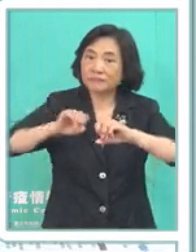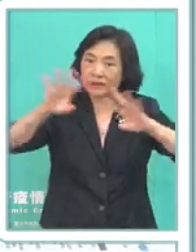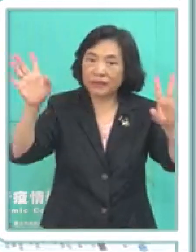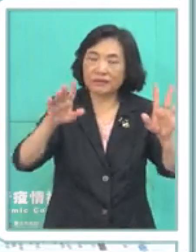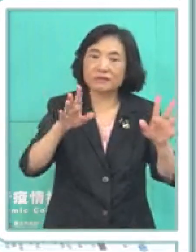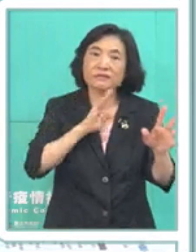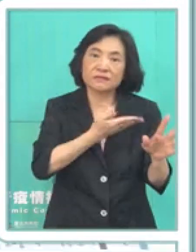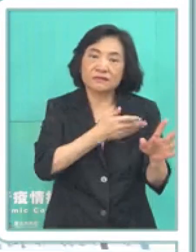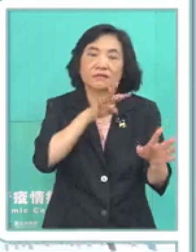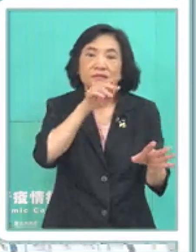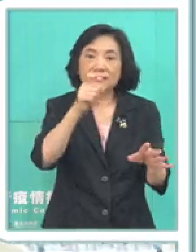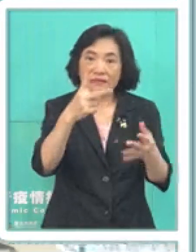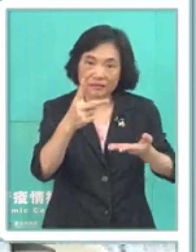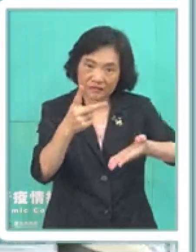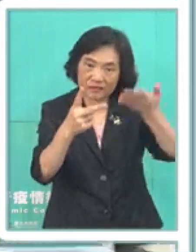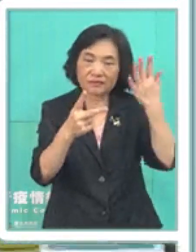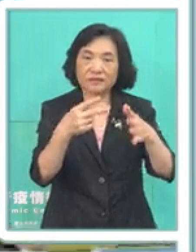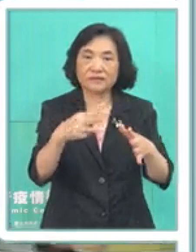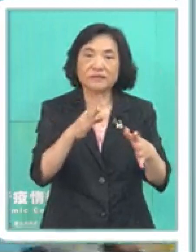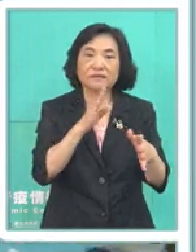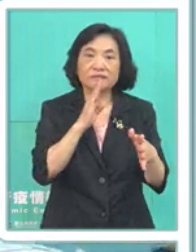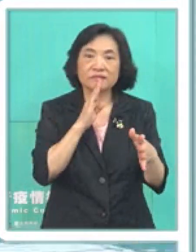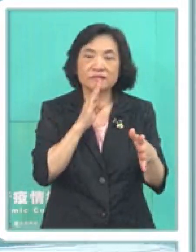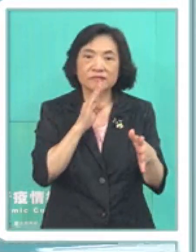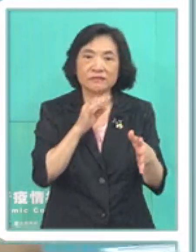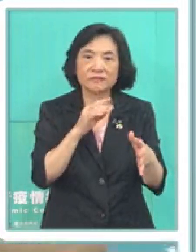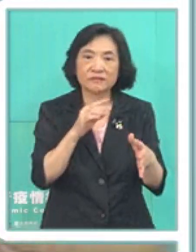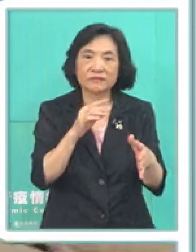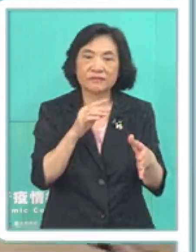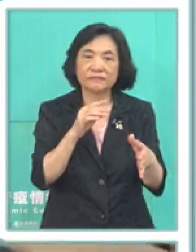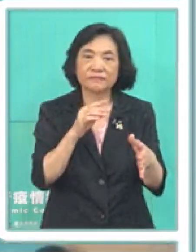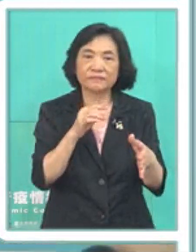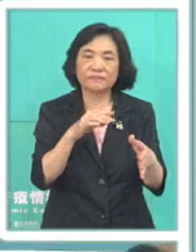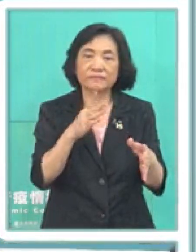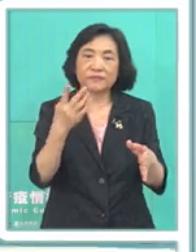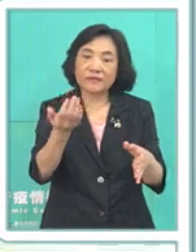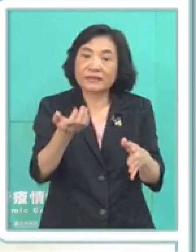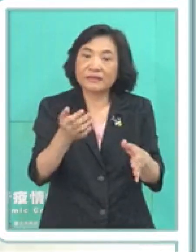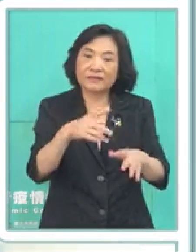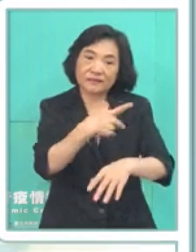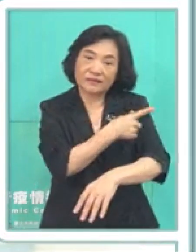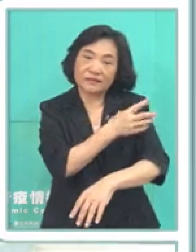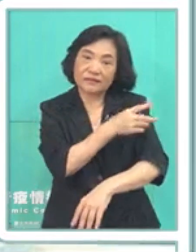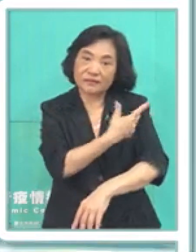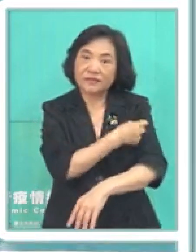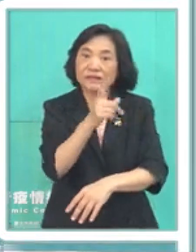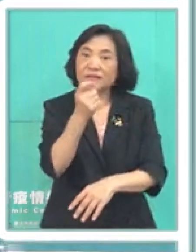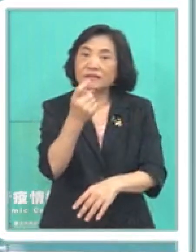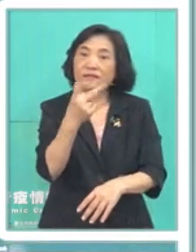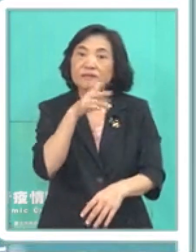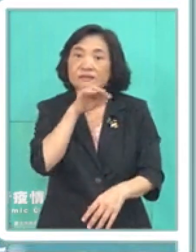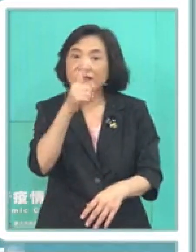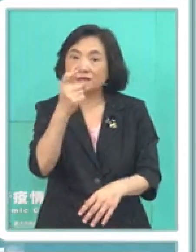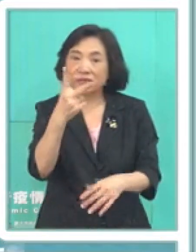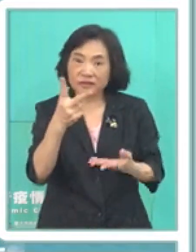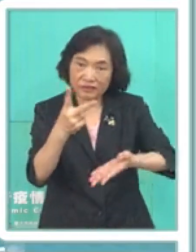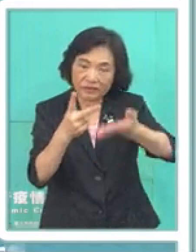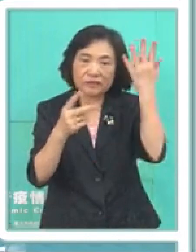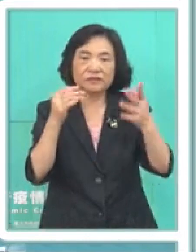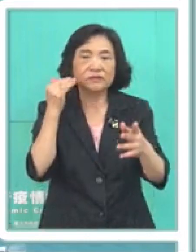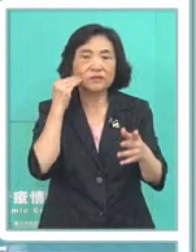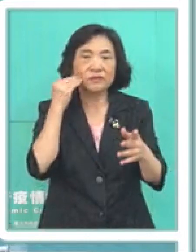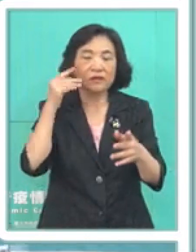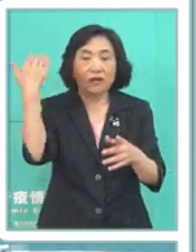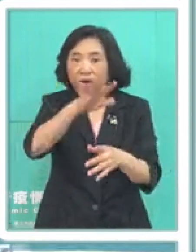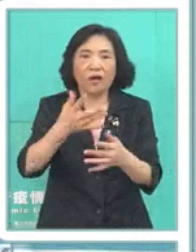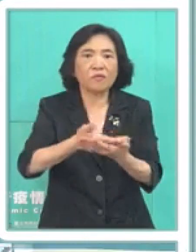时开放52岁以上第二剂 AB 的时候，当时多种开打的时候，是不是其实这样的一个配发计划有让地方大乱手